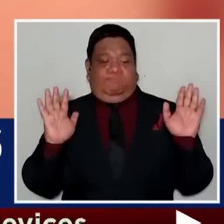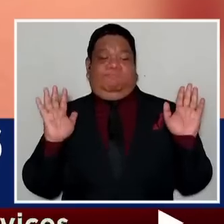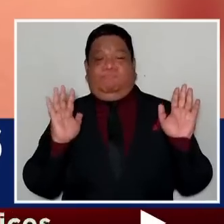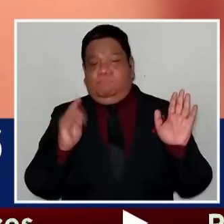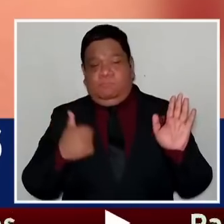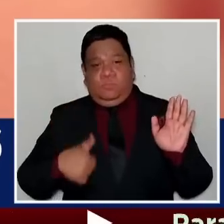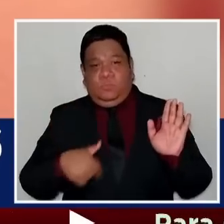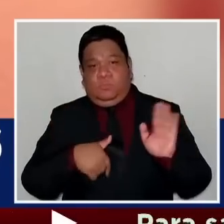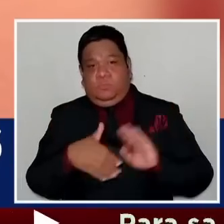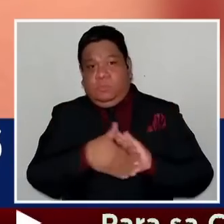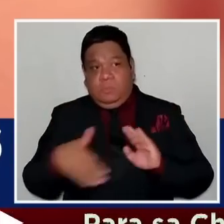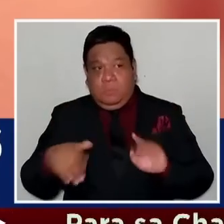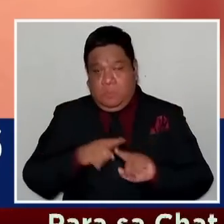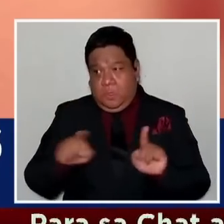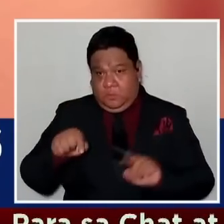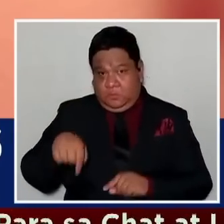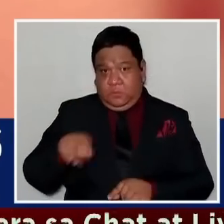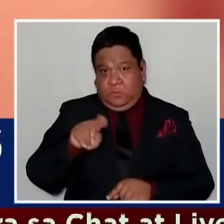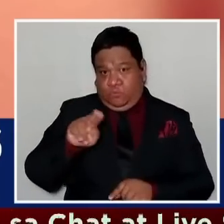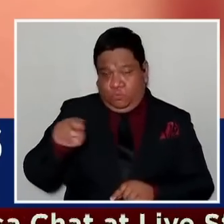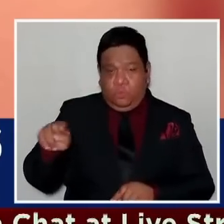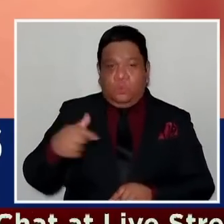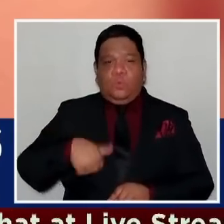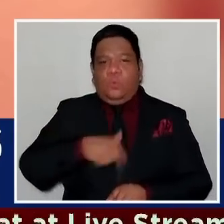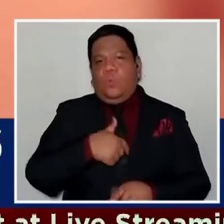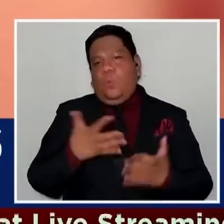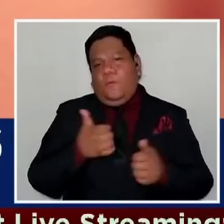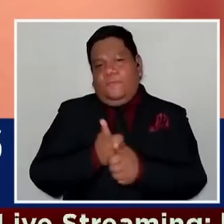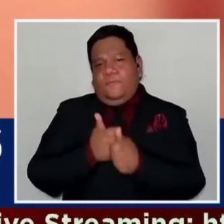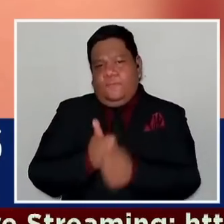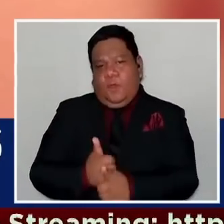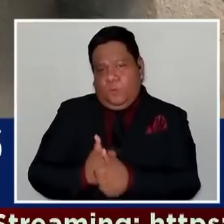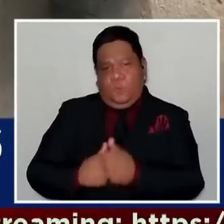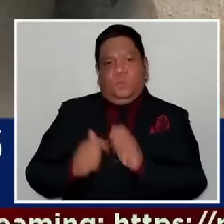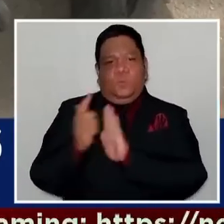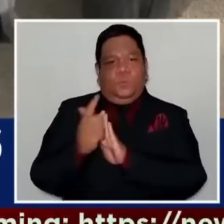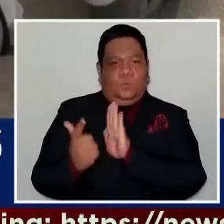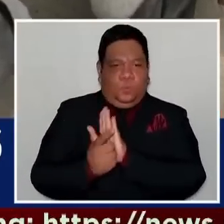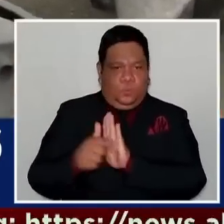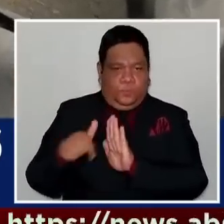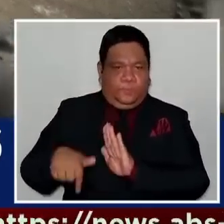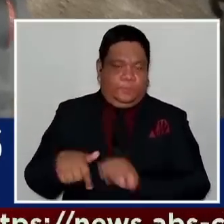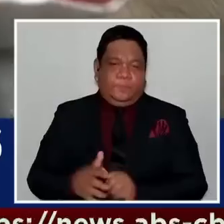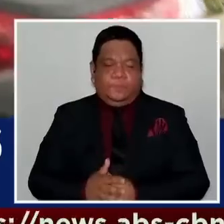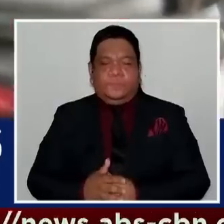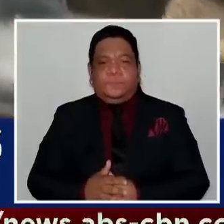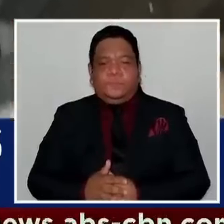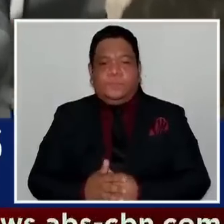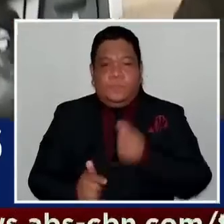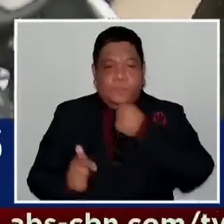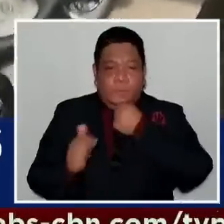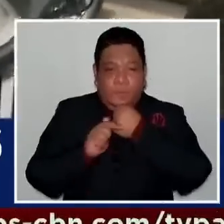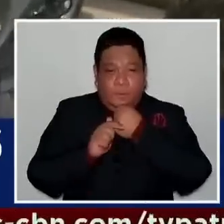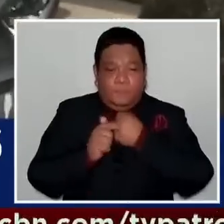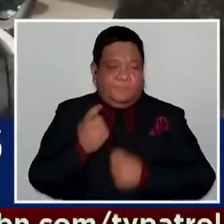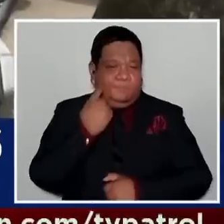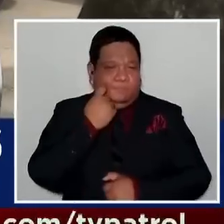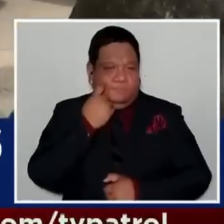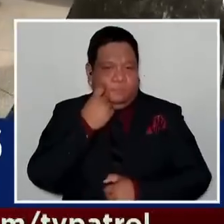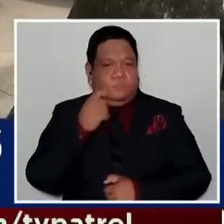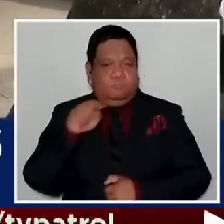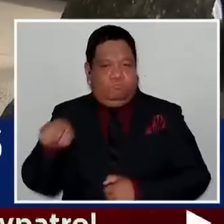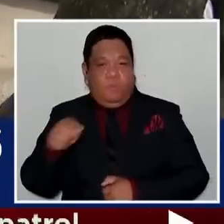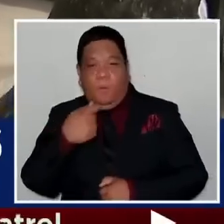Pero pagdating sa Nabotas, gusto natin ipatupad yung batas po dito. Kanina, inihahanda na ng enforcer ang formal na